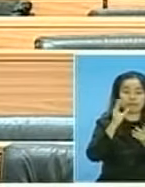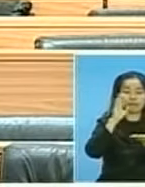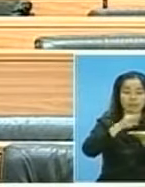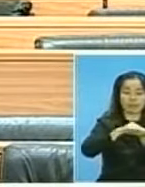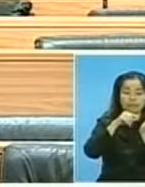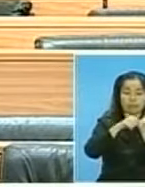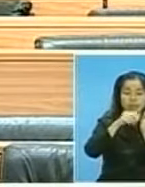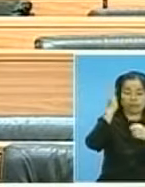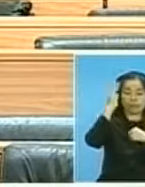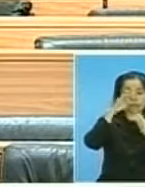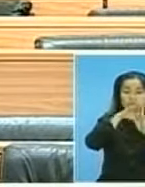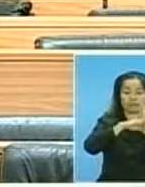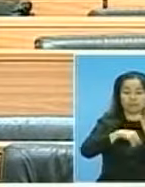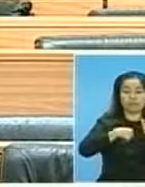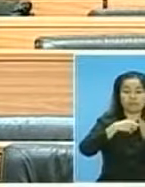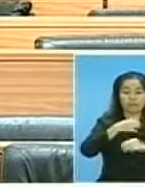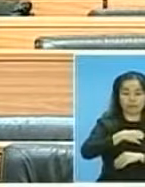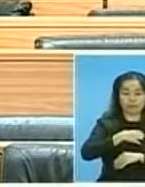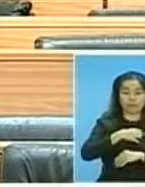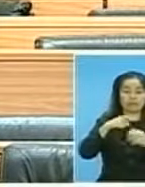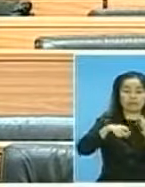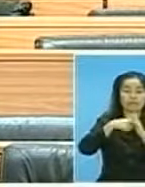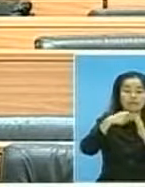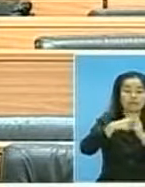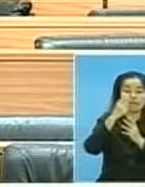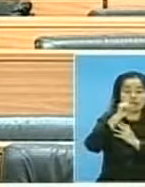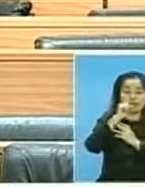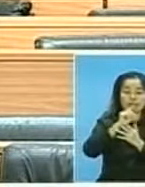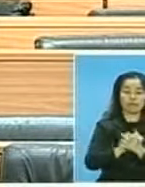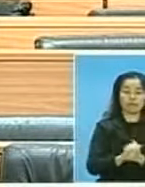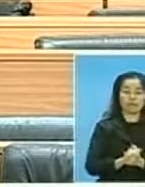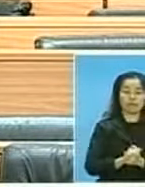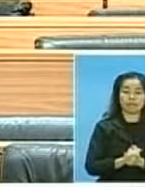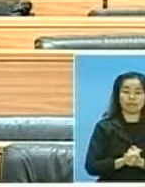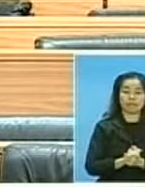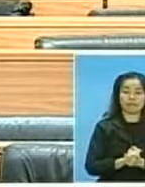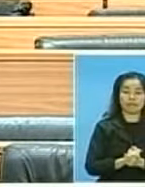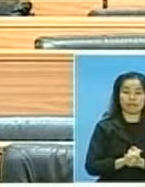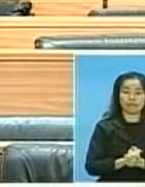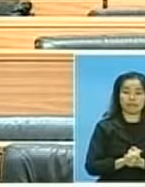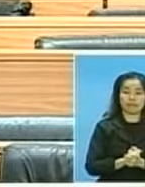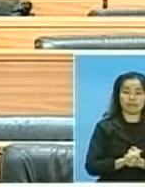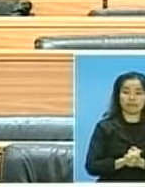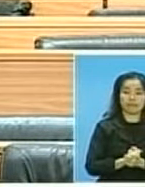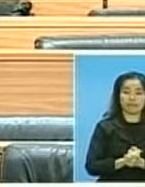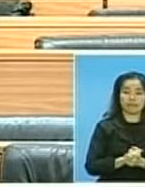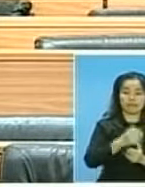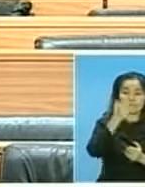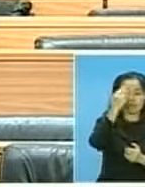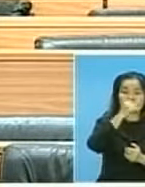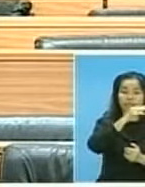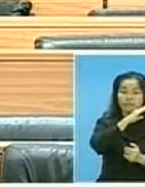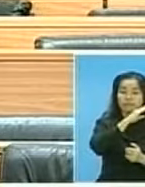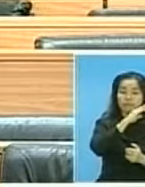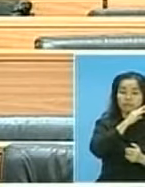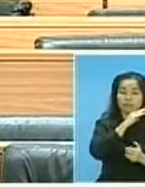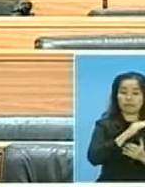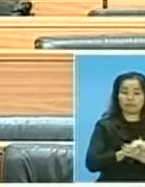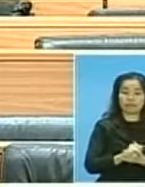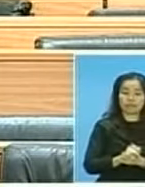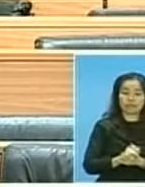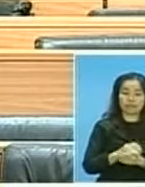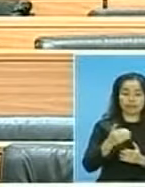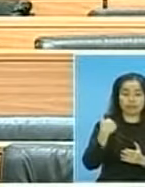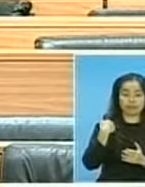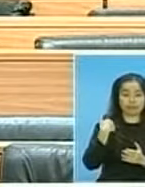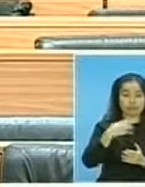นคำแปรยติไว้เหตุผลมีอย่างนี้นะครับท่านประธานที่เคารพครับถ้าหากว่าท่าน